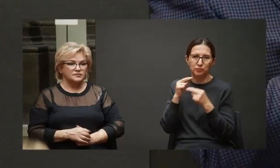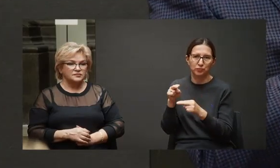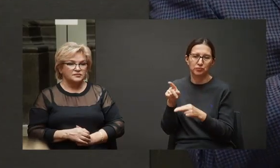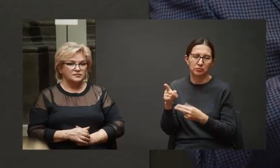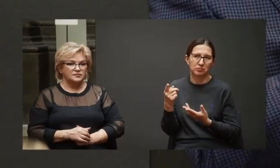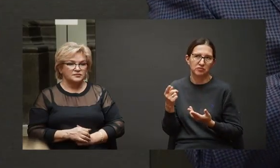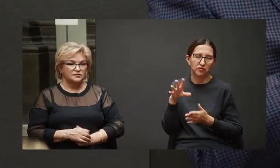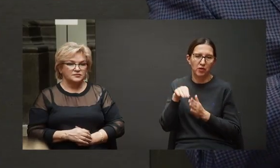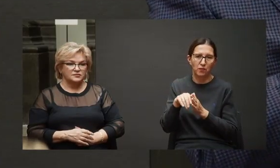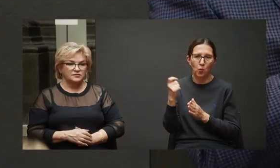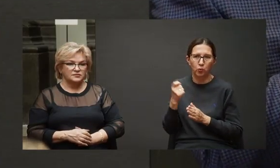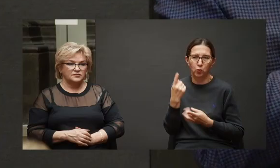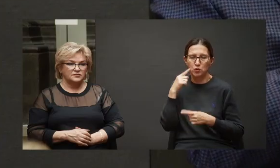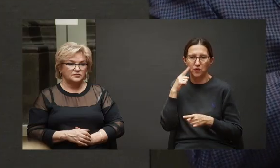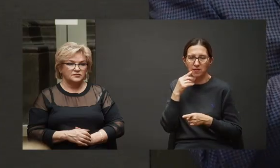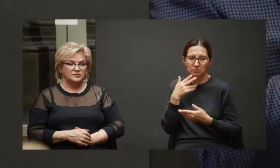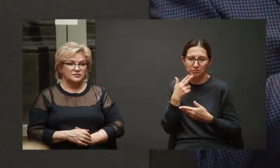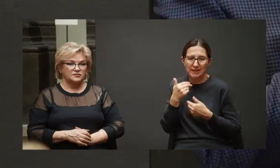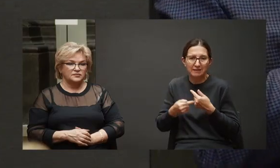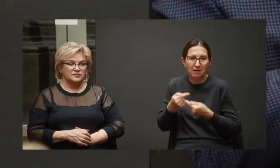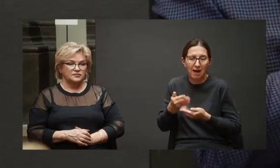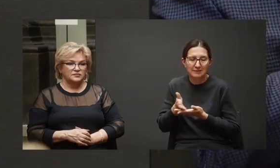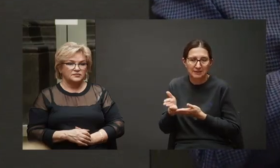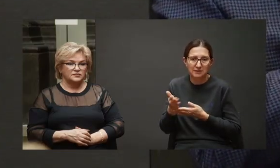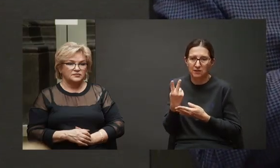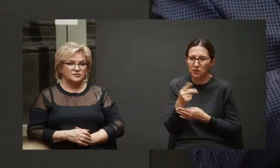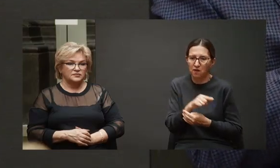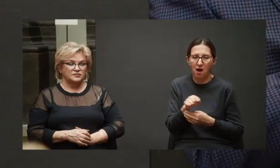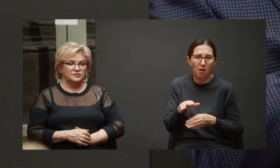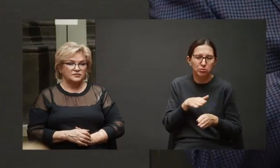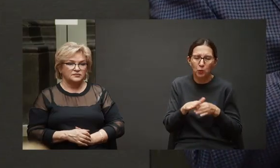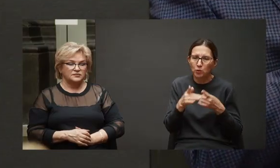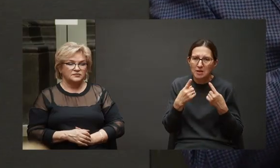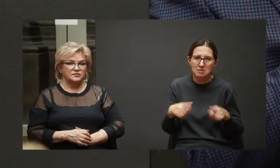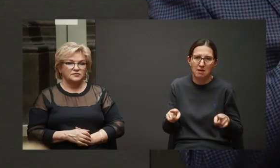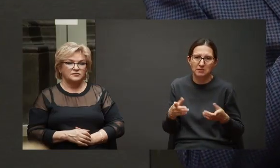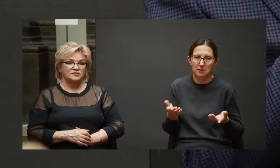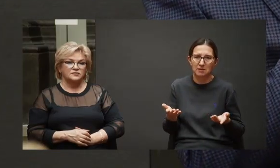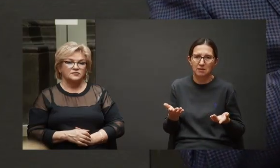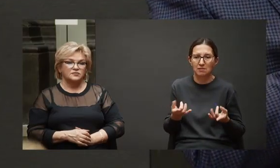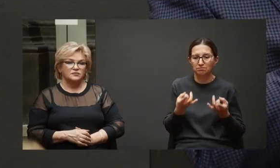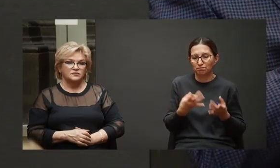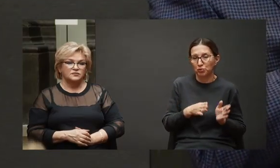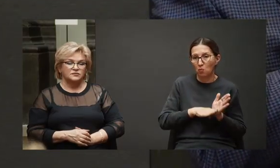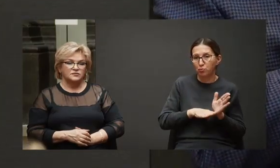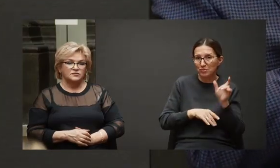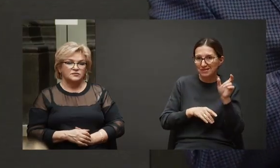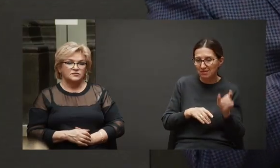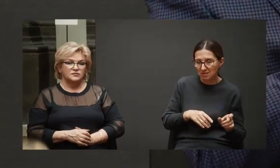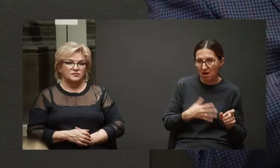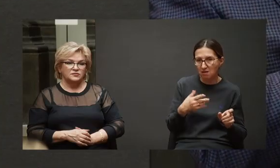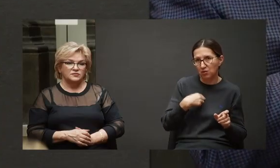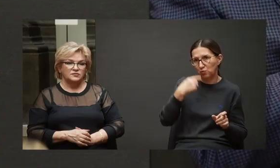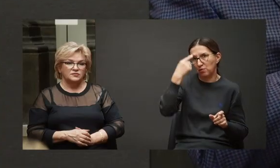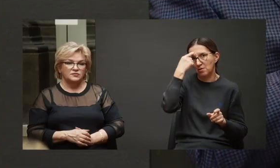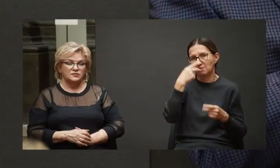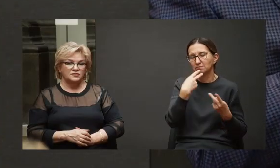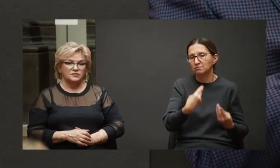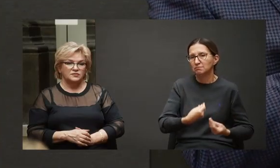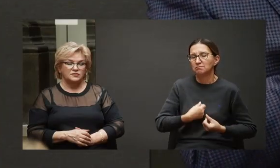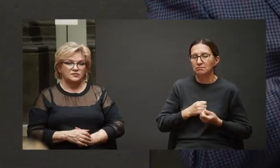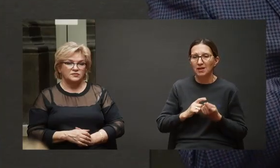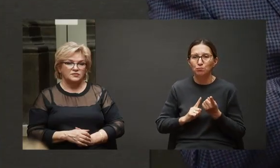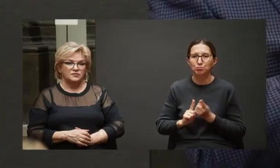художественной традиции. То есть два абсолютно разных примера. Простеца, которого преображает это